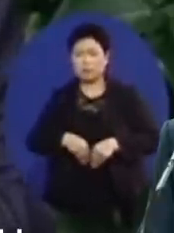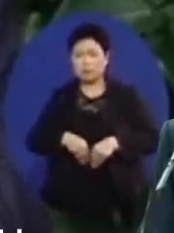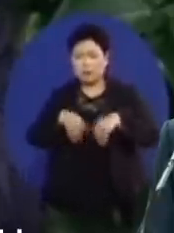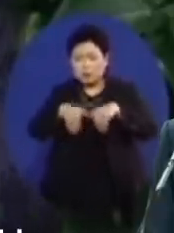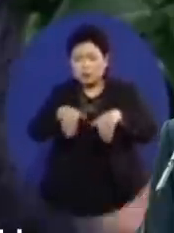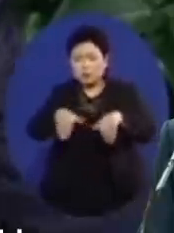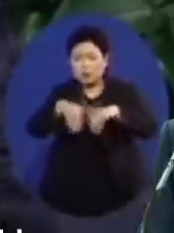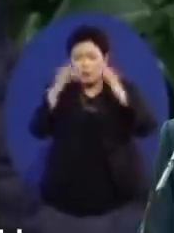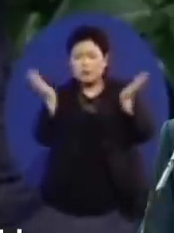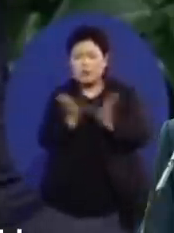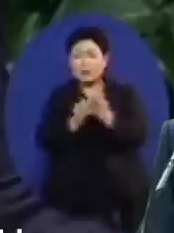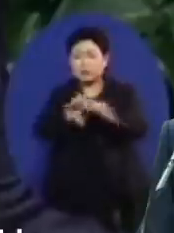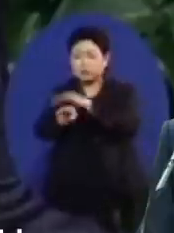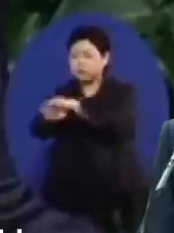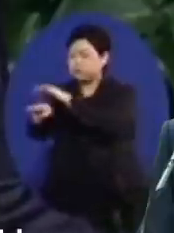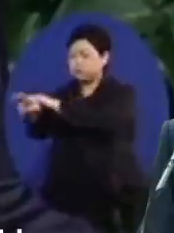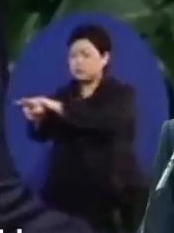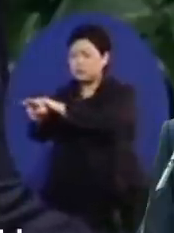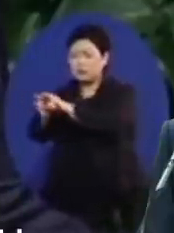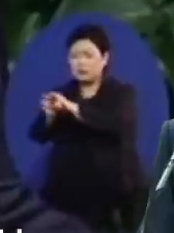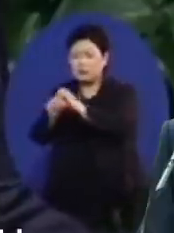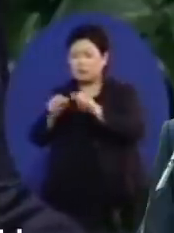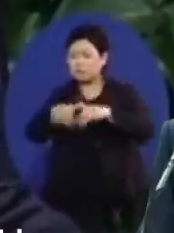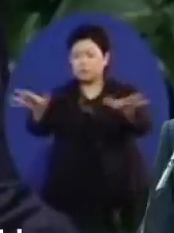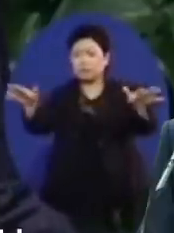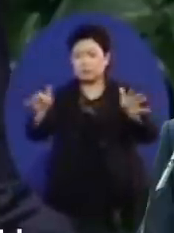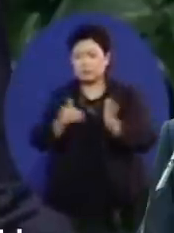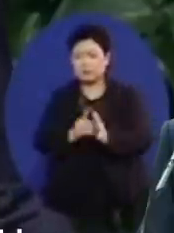종들이 다 달아나버렸습니다.